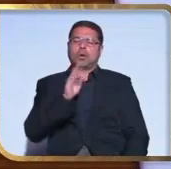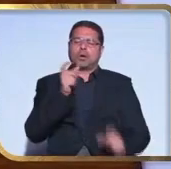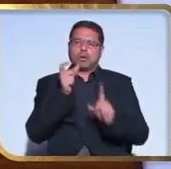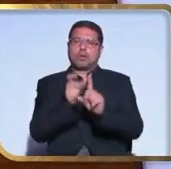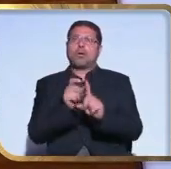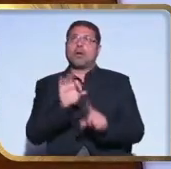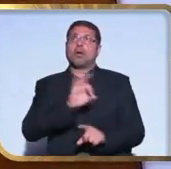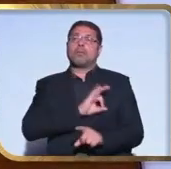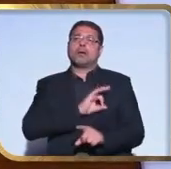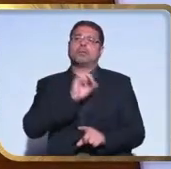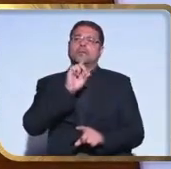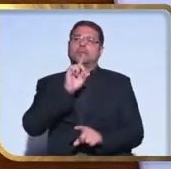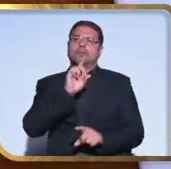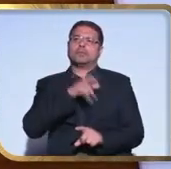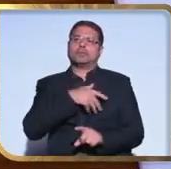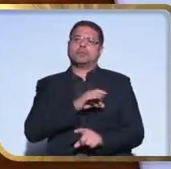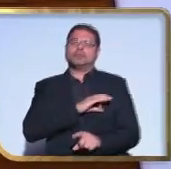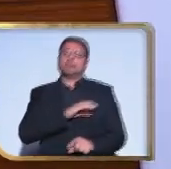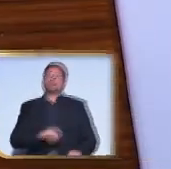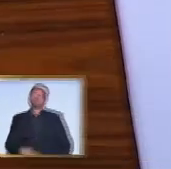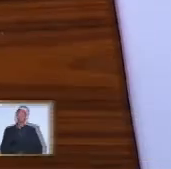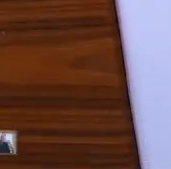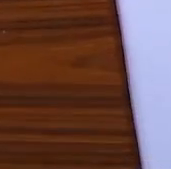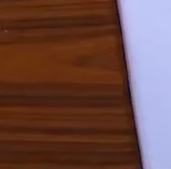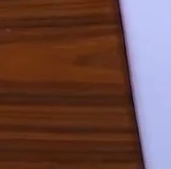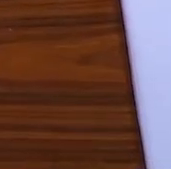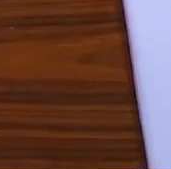عنايه الرحمن الرحيم